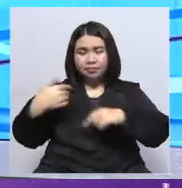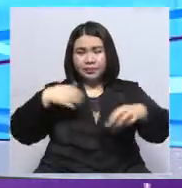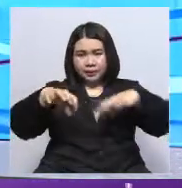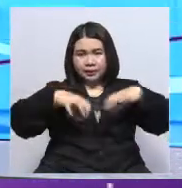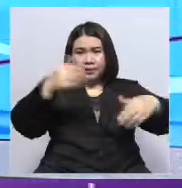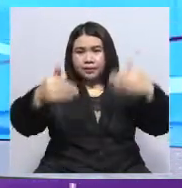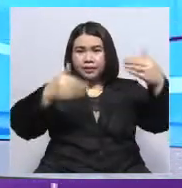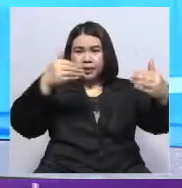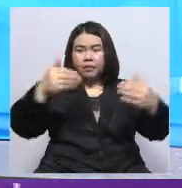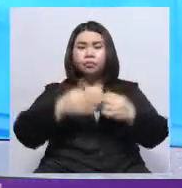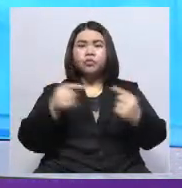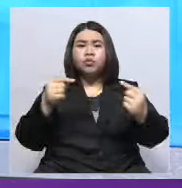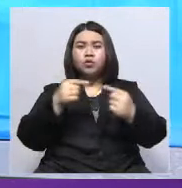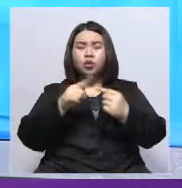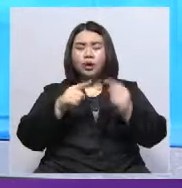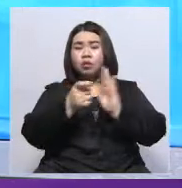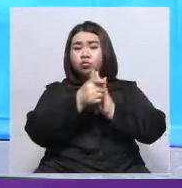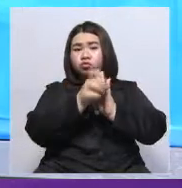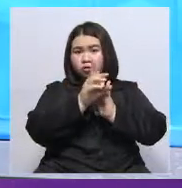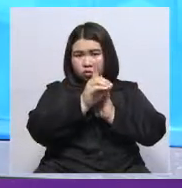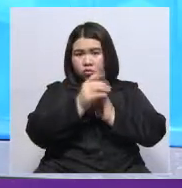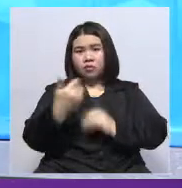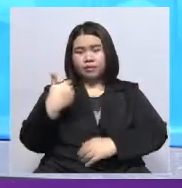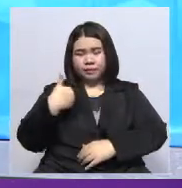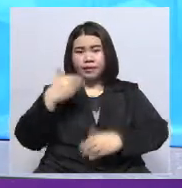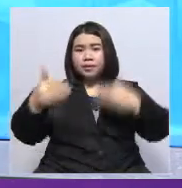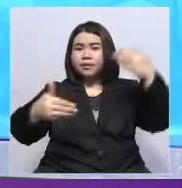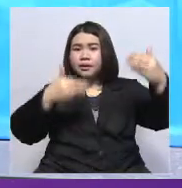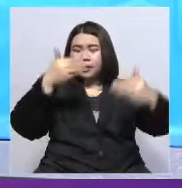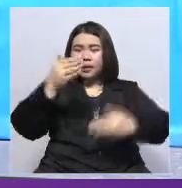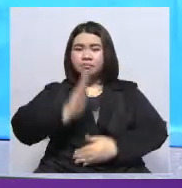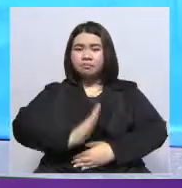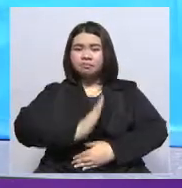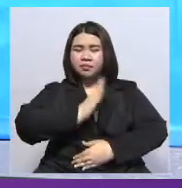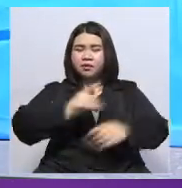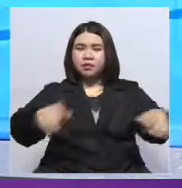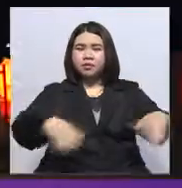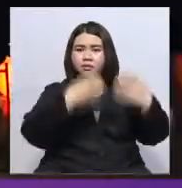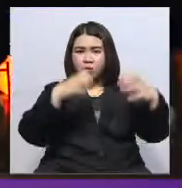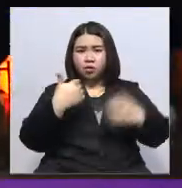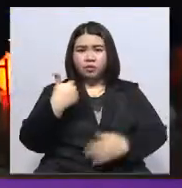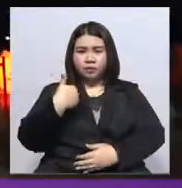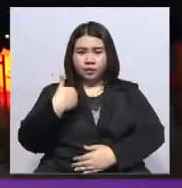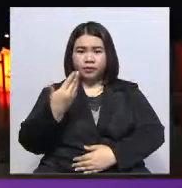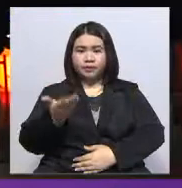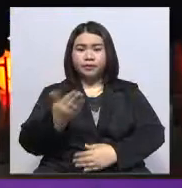แล้วอย่างที่ศาลเจ้าปู่ย่าที่จังหวัดอุดรธานีก็มีการจัดงานเฉลิมฉลองอย่างยิ่งใหญ่ค่ะ